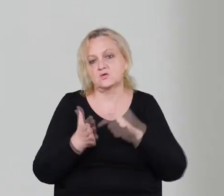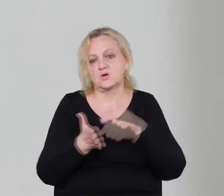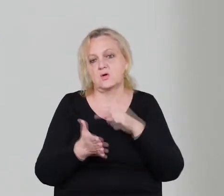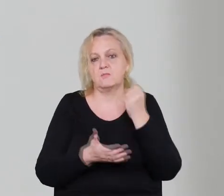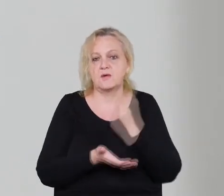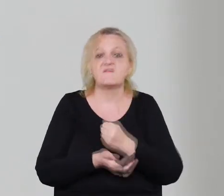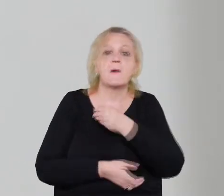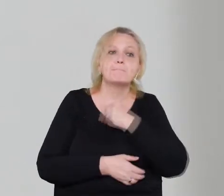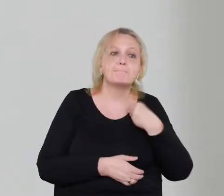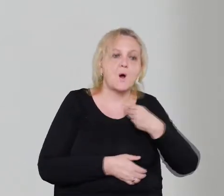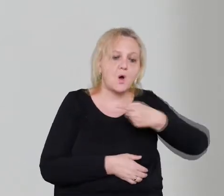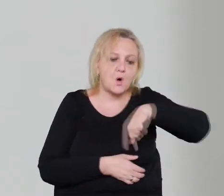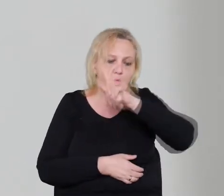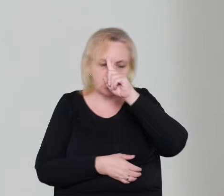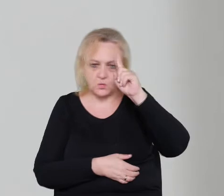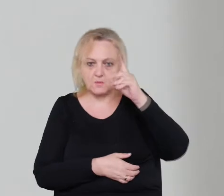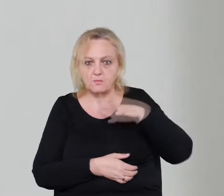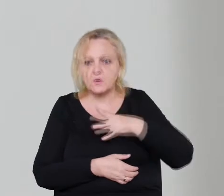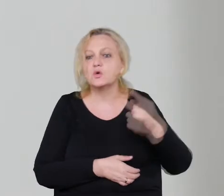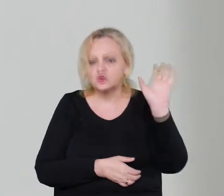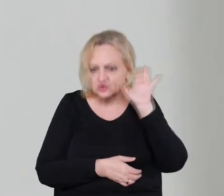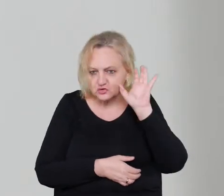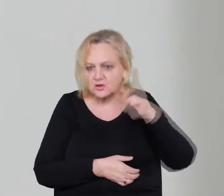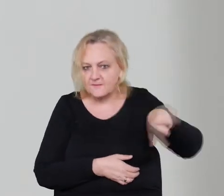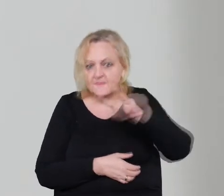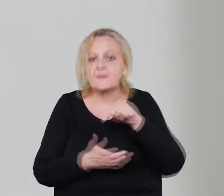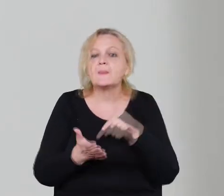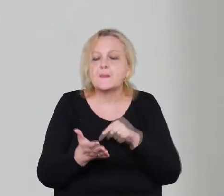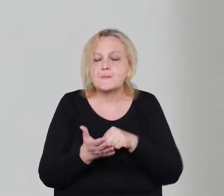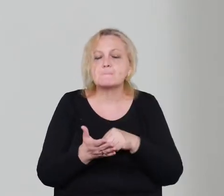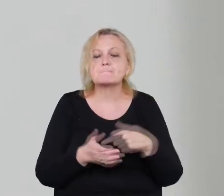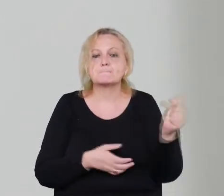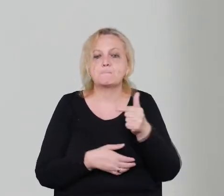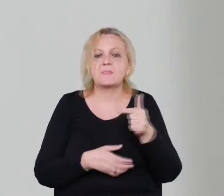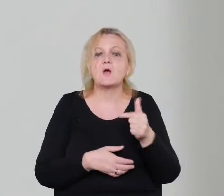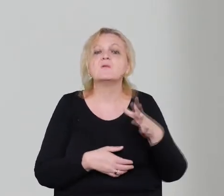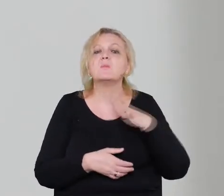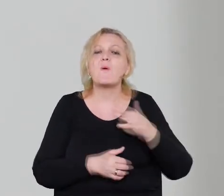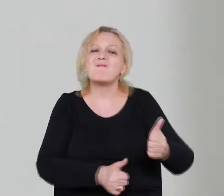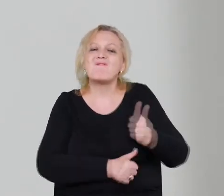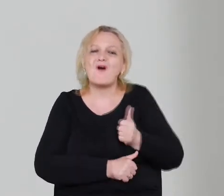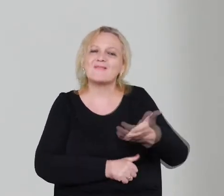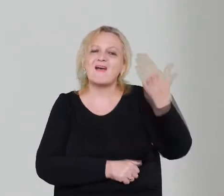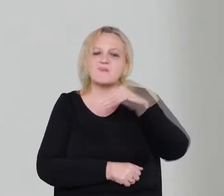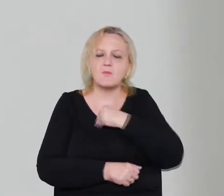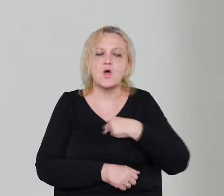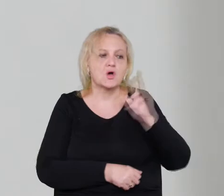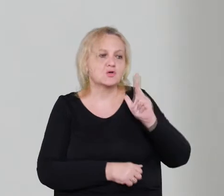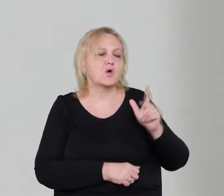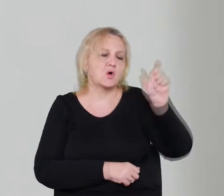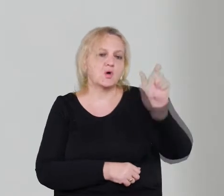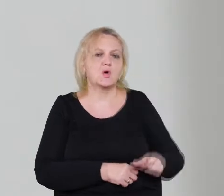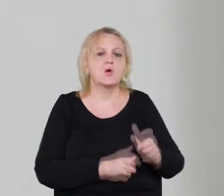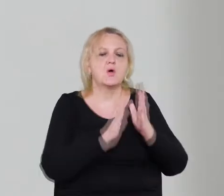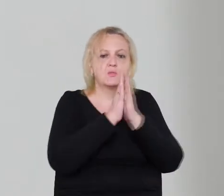czasem przypadki że Polacy próbują był taki jeden głośny ktoś jeszcze jakby Asus obowiązkowa służba w armii ktoś poprosił o azyl w